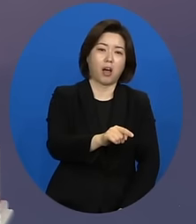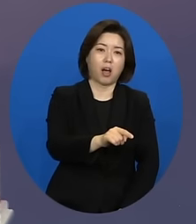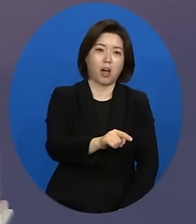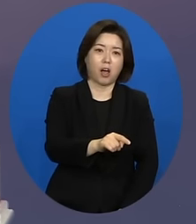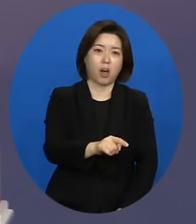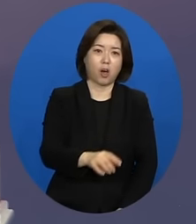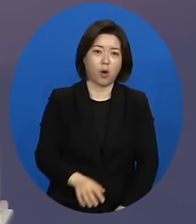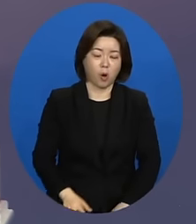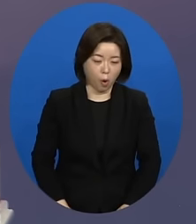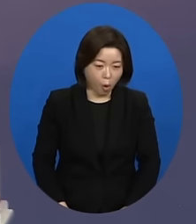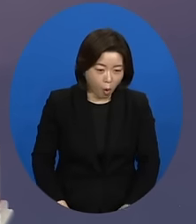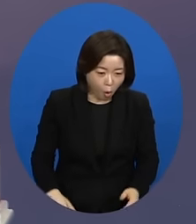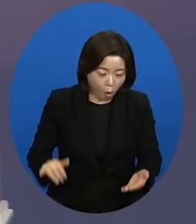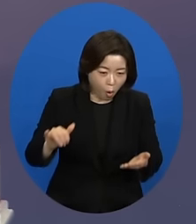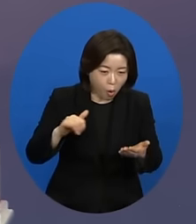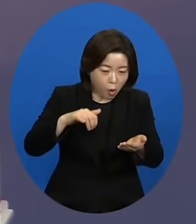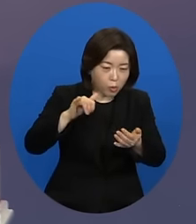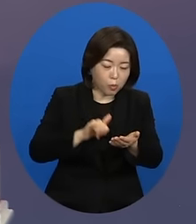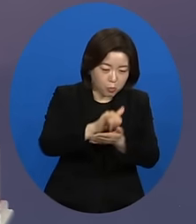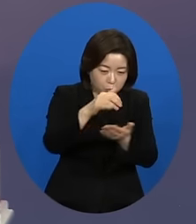비행기표가 1등석이야.